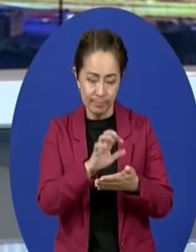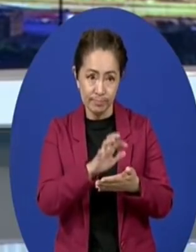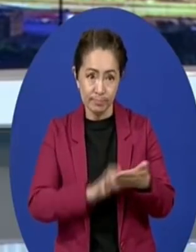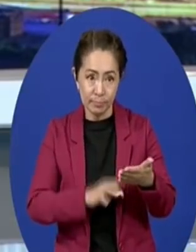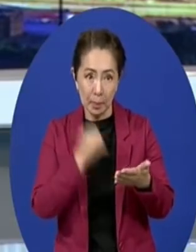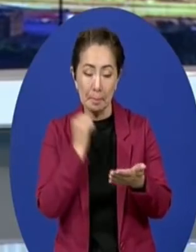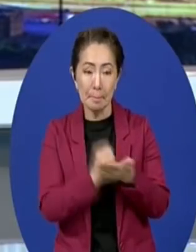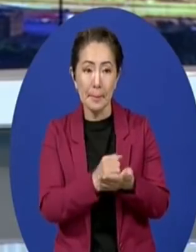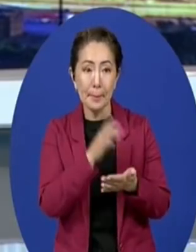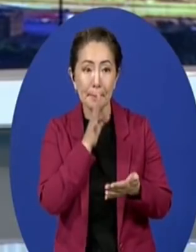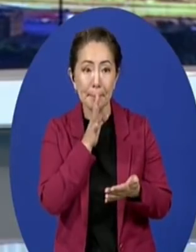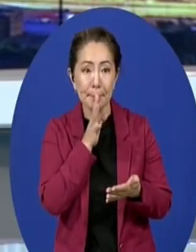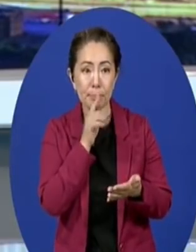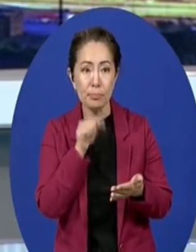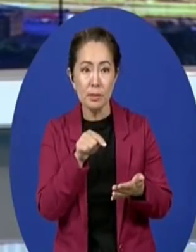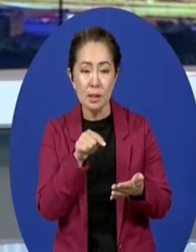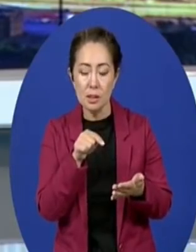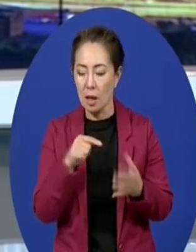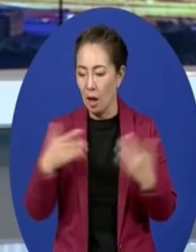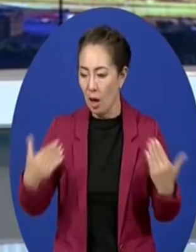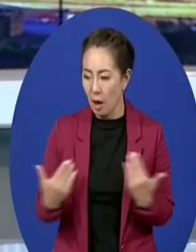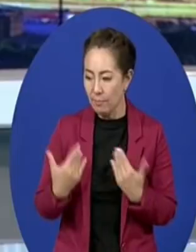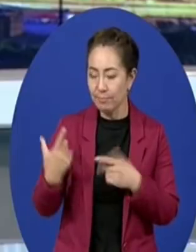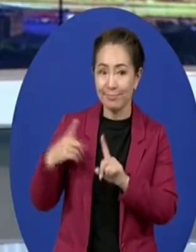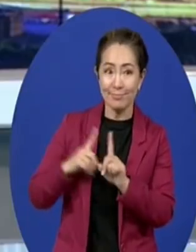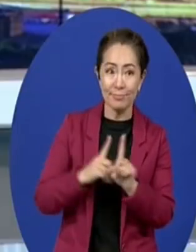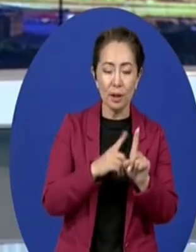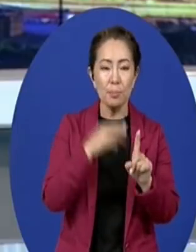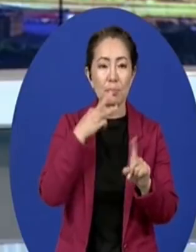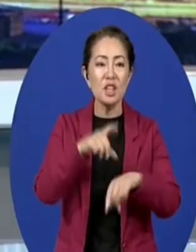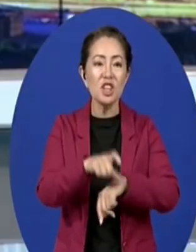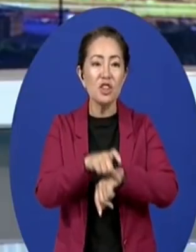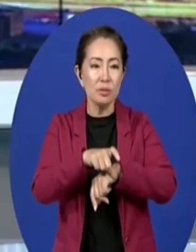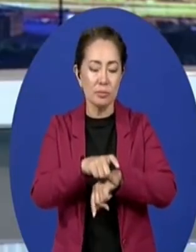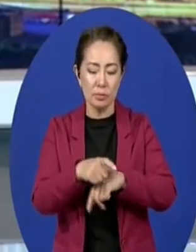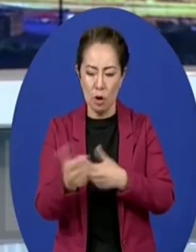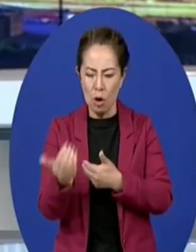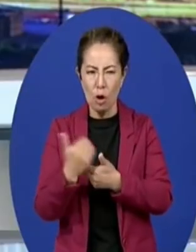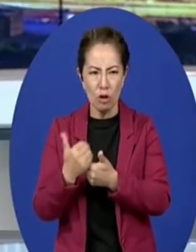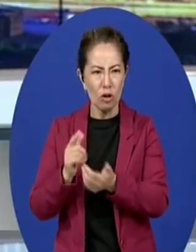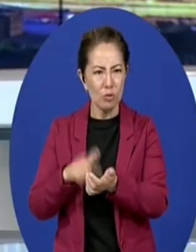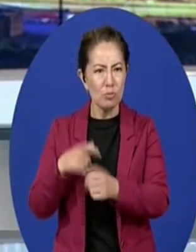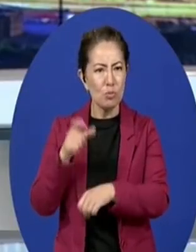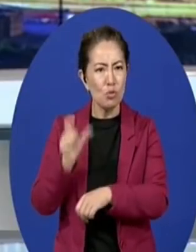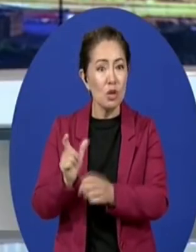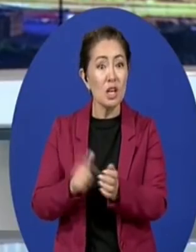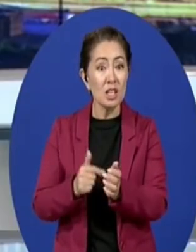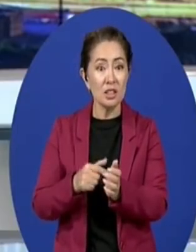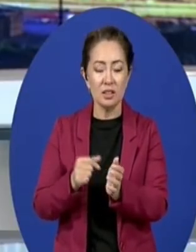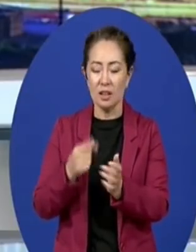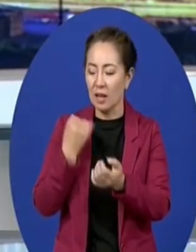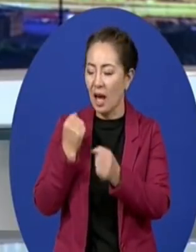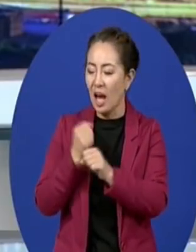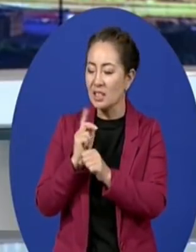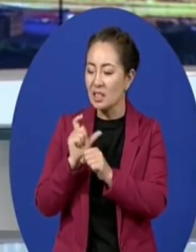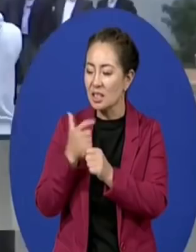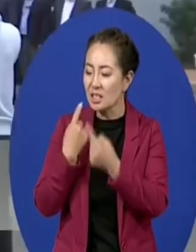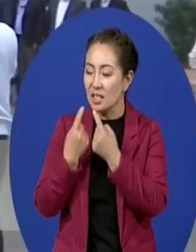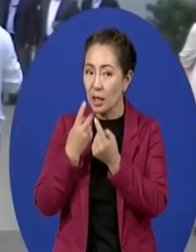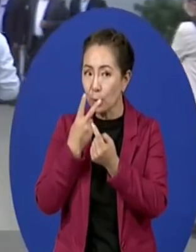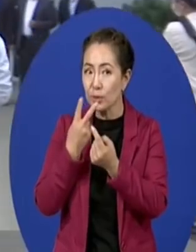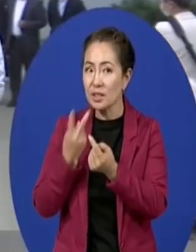хуулиуд батлагдаж амжилт хэрэгжихэд мэдээллийн технологийн нарийн мэрэгжилтэн боловсруучны оролцоо чухлаа гэж ажлын хэсгийн гишүүд үзэж байна.